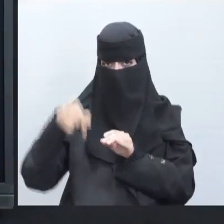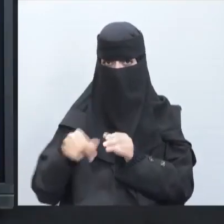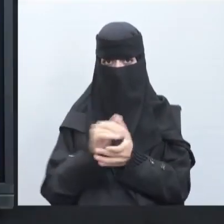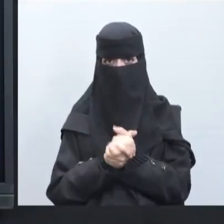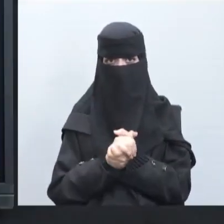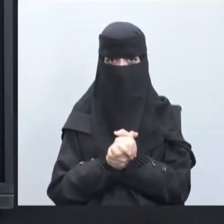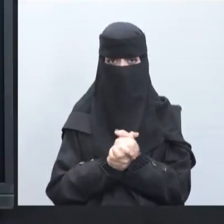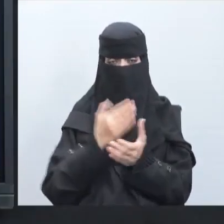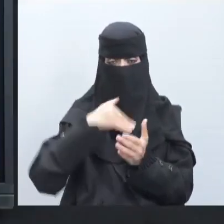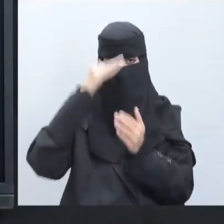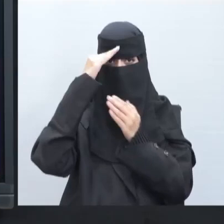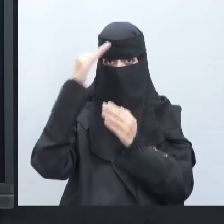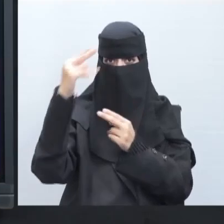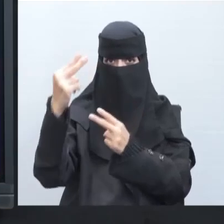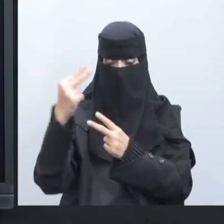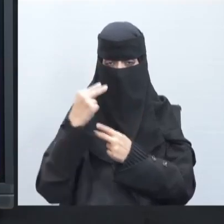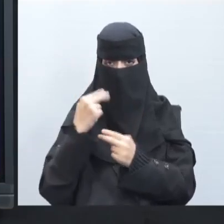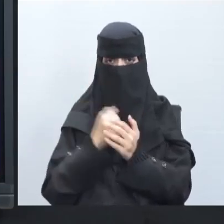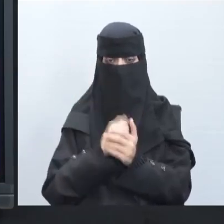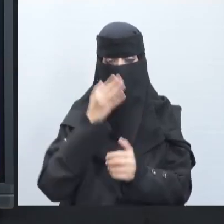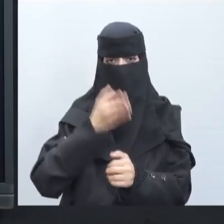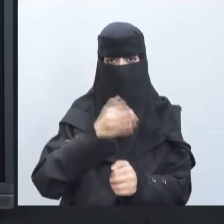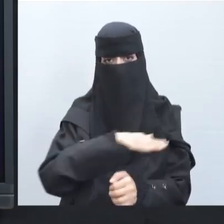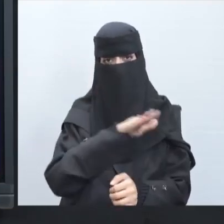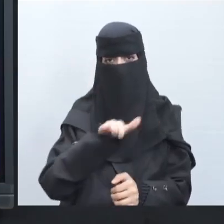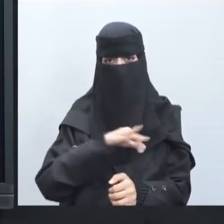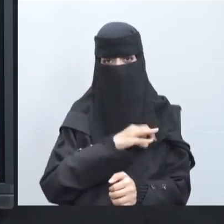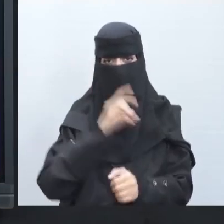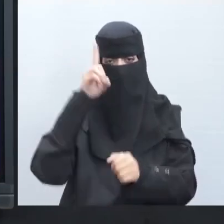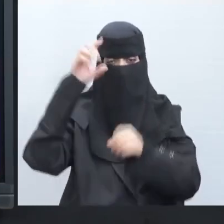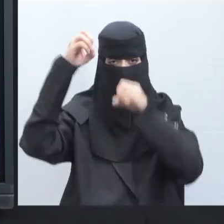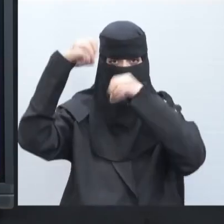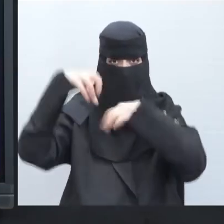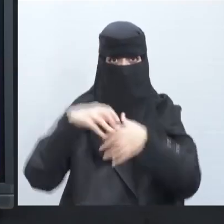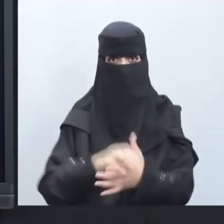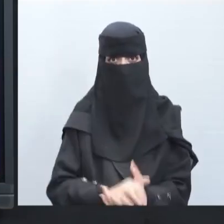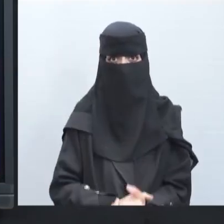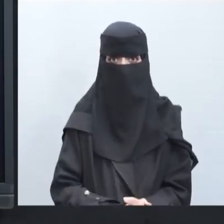انتهينا من درسنا هذا اليوم شكرا لكم لحسن المتابعه والسلام عليكم ورحمه الله وبركاته